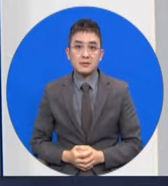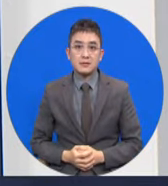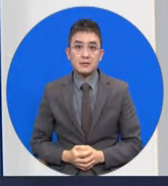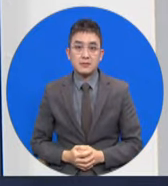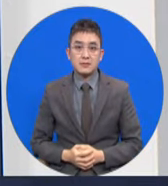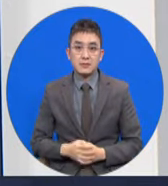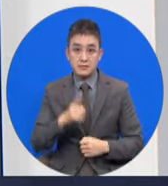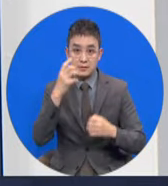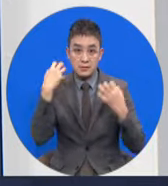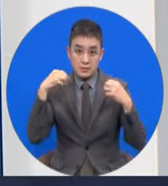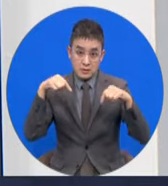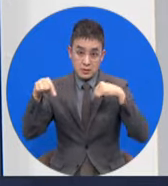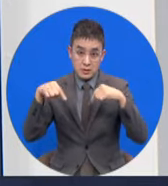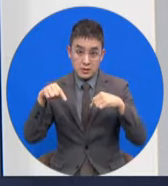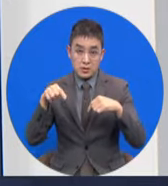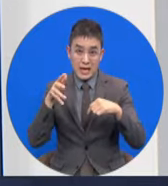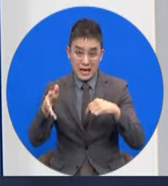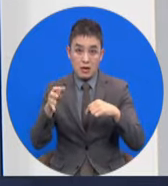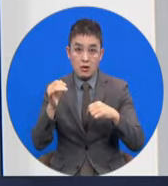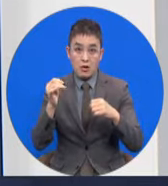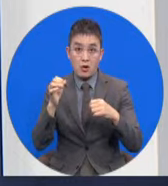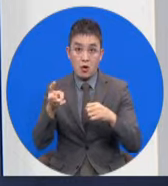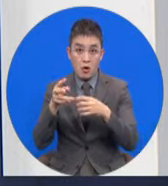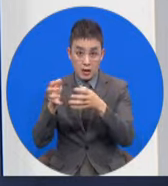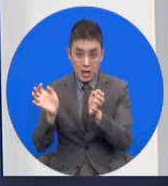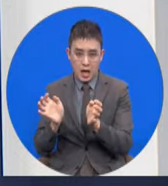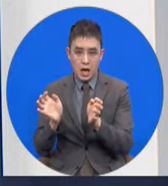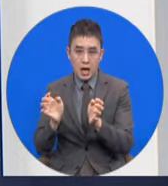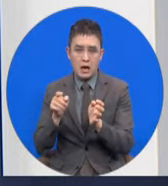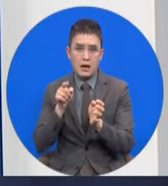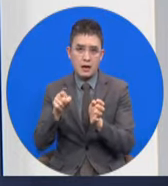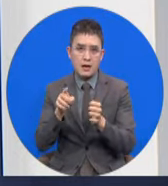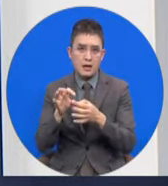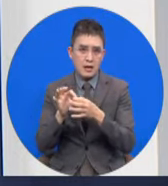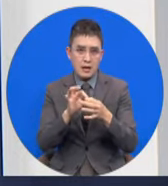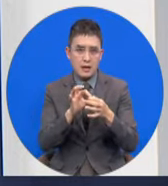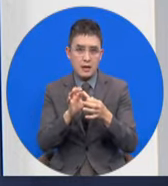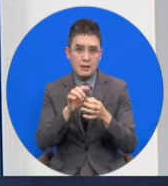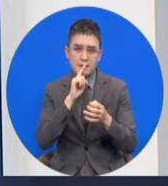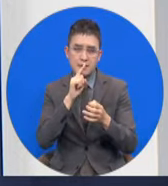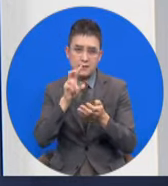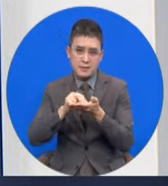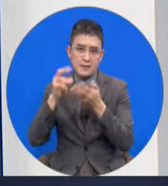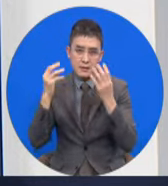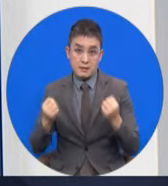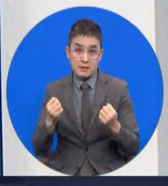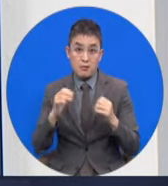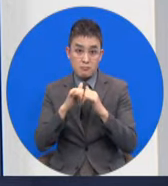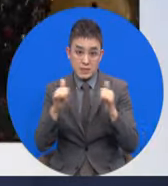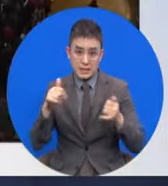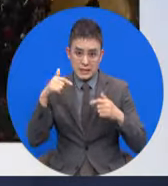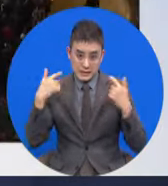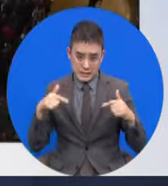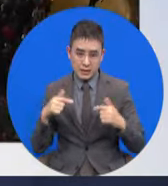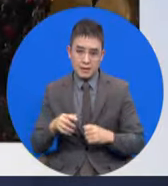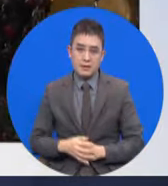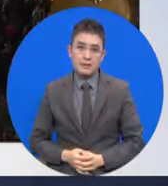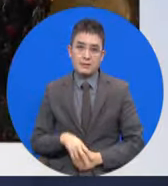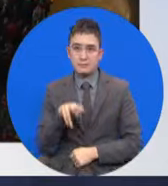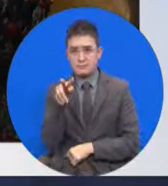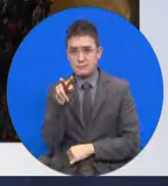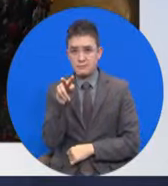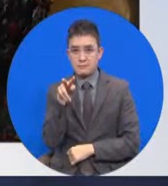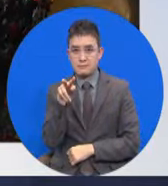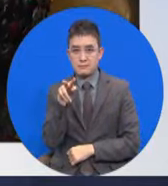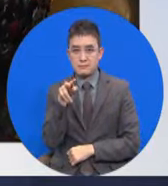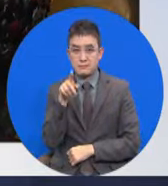게 맞습니다. 왜? 야당은 공격할 거리가 많기 때문에. 그리고 국민들은 항상 좀 불만이 있거든요. 경제가 잘